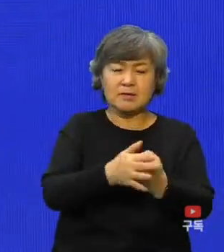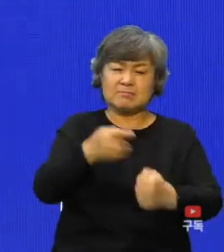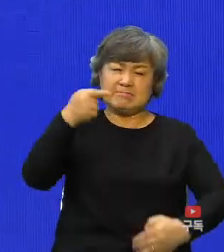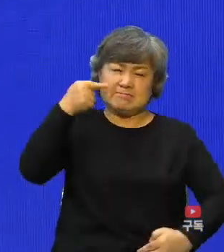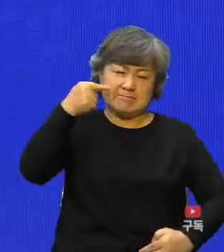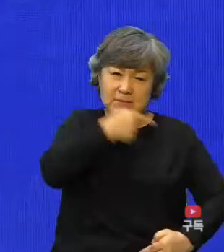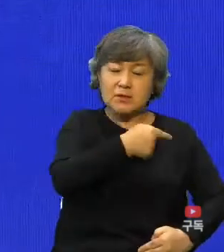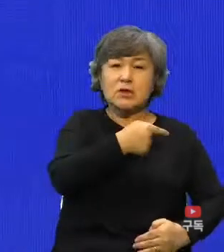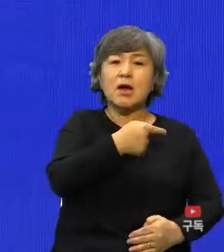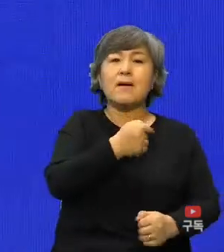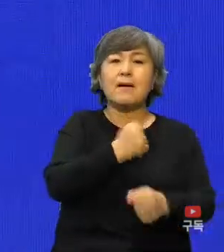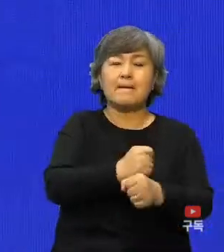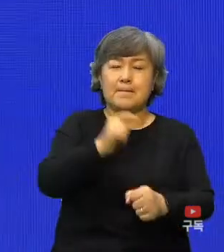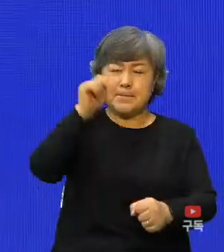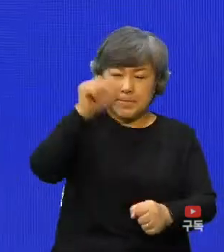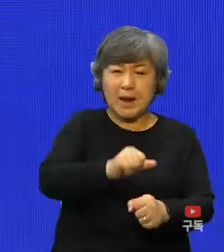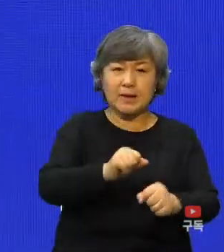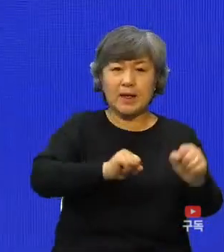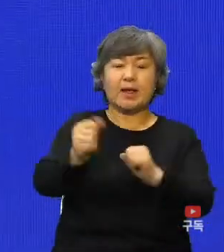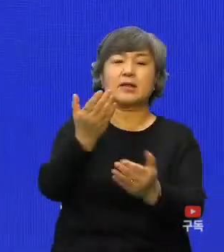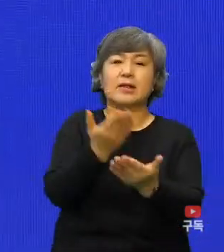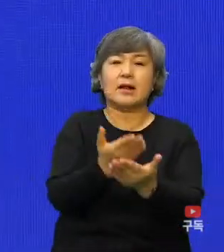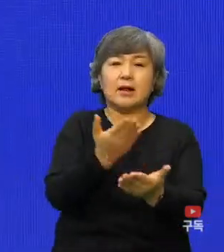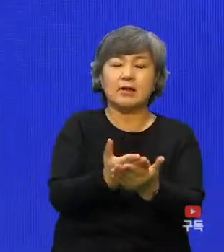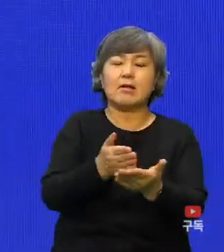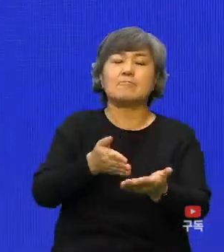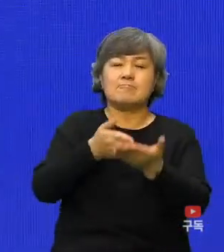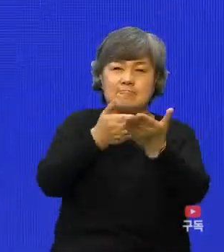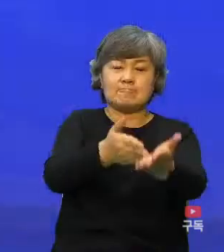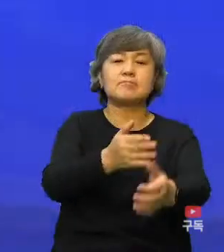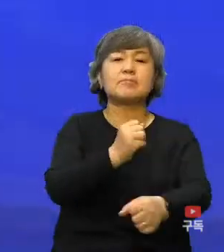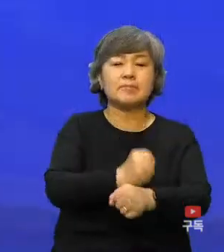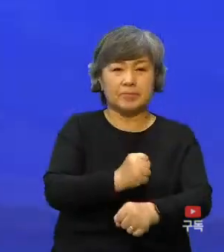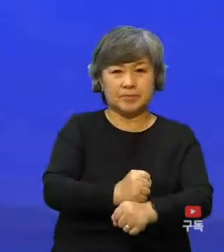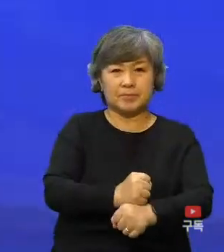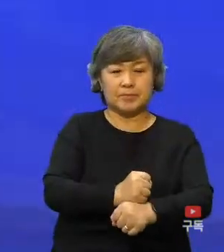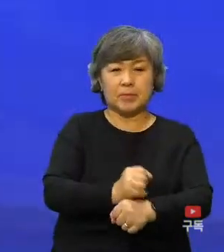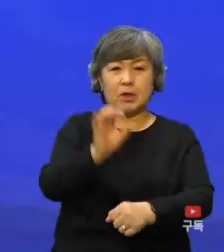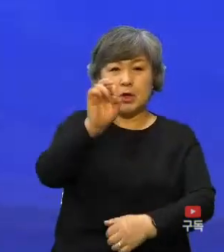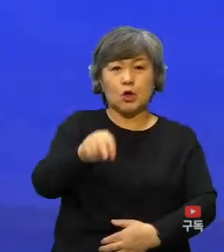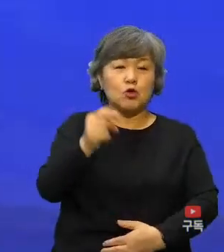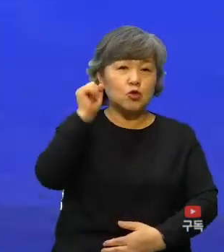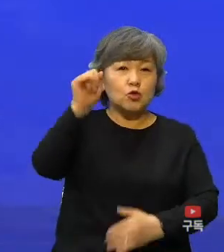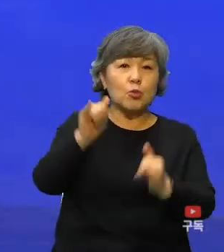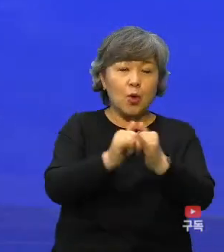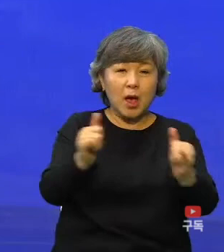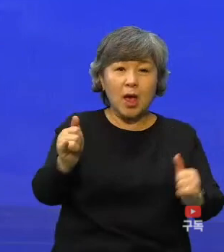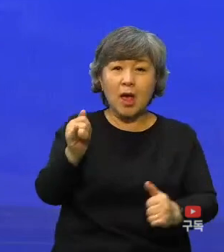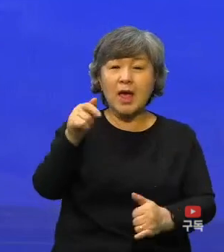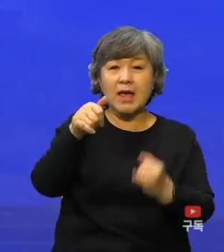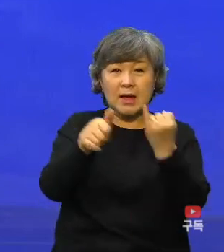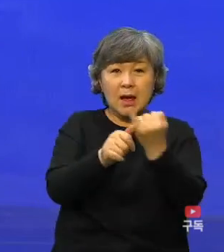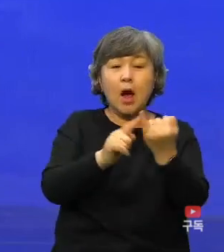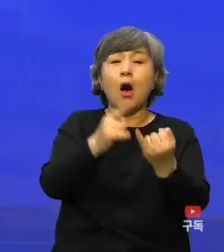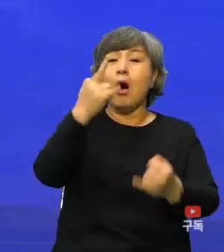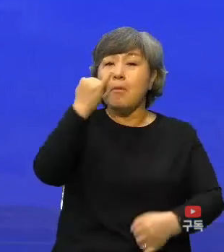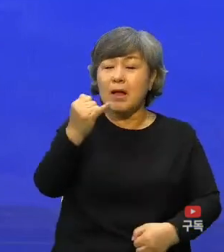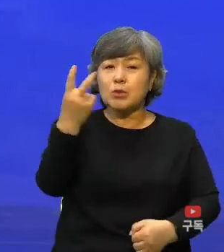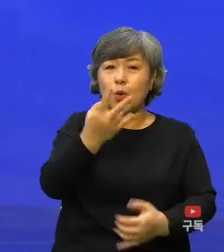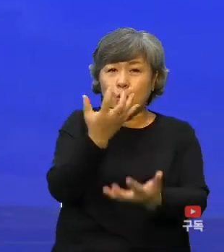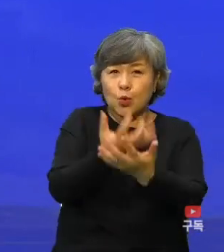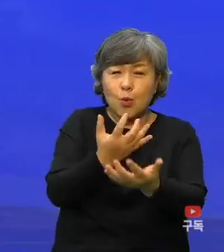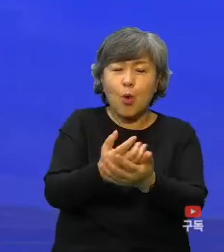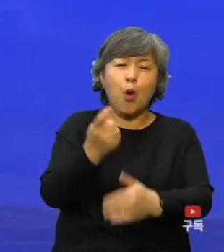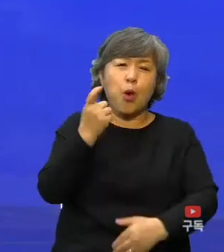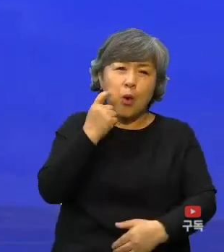수사를 신속하게 추진할 것을 강력하게 촉구합니다. 윤석열 후보의 장모 관련 사건과 그의 처의 논문 위조,